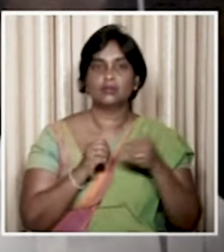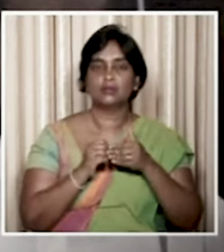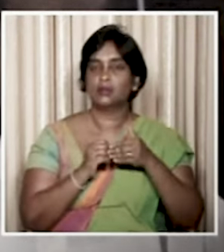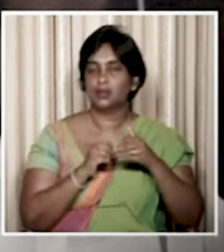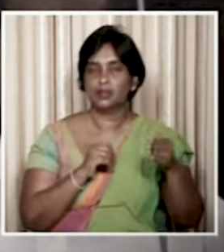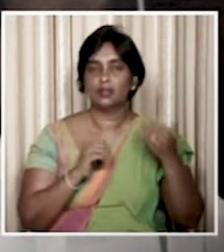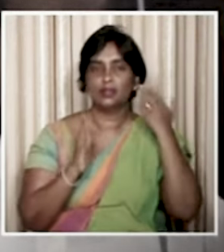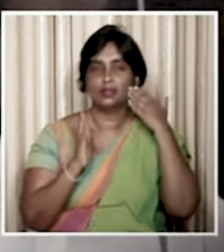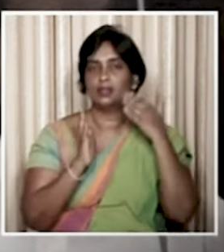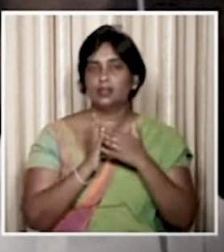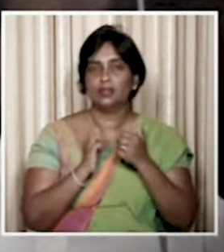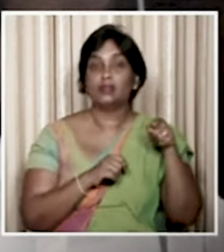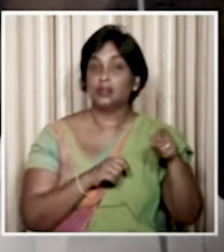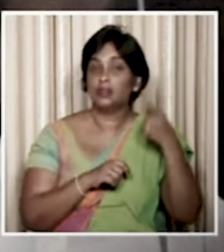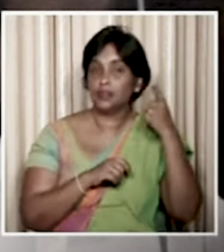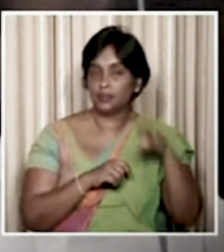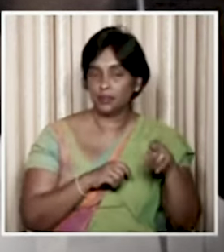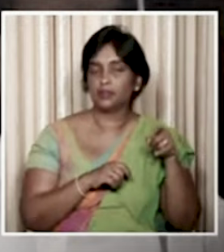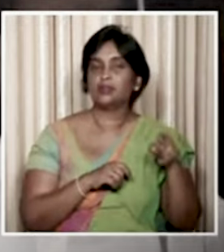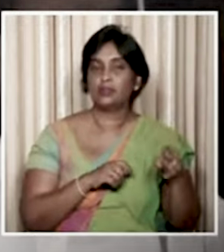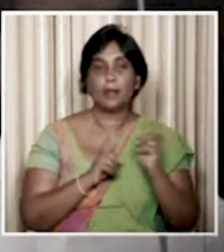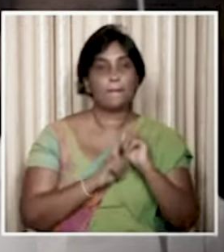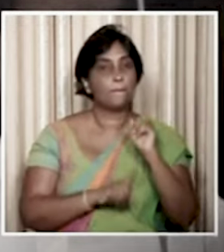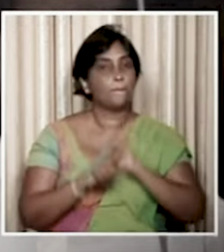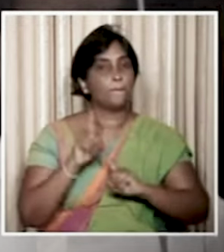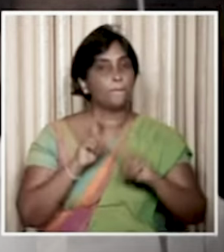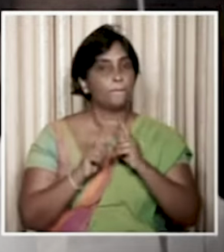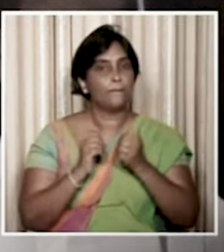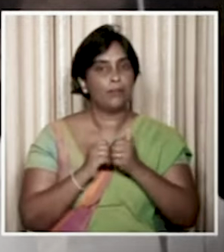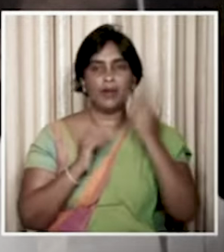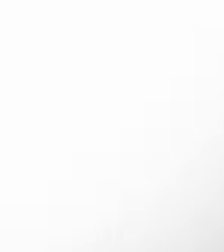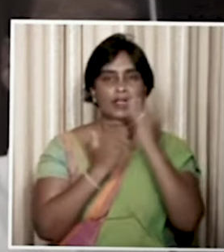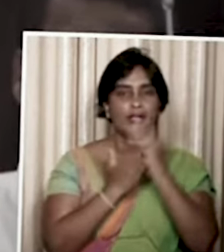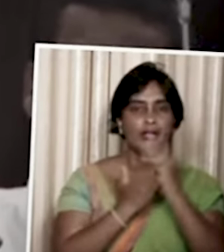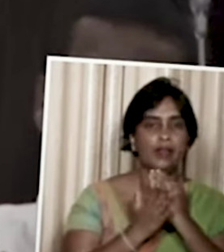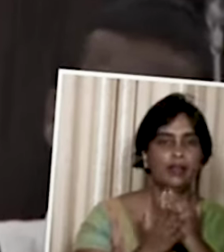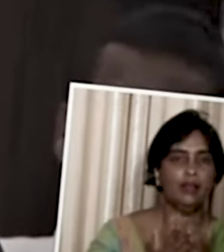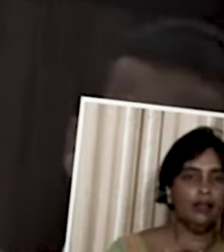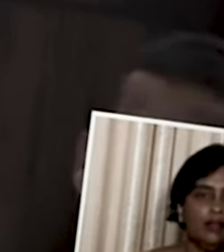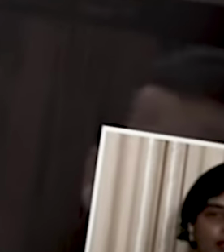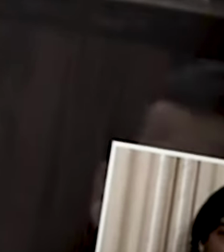பாராளுமன்றம் அவர்களுக்கு எதிராக என்ன நடவடிக்கை எடுக்க போகிறது என்பது